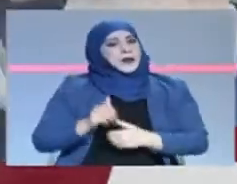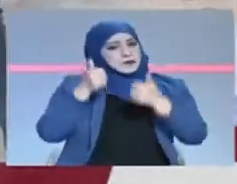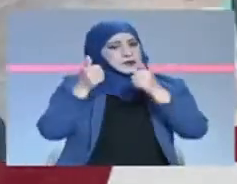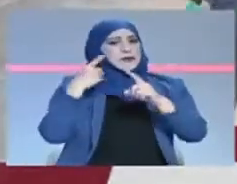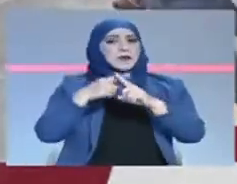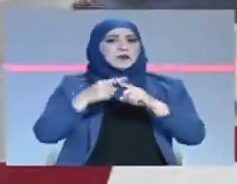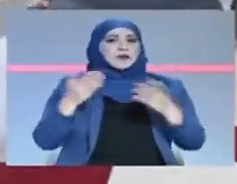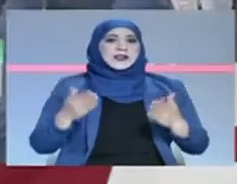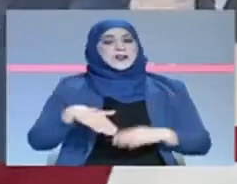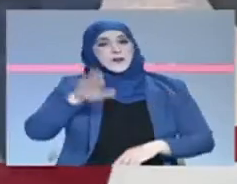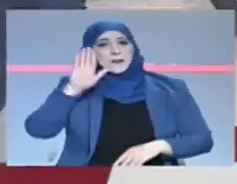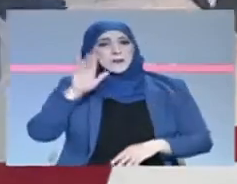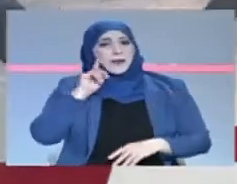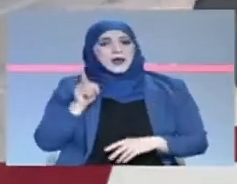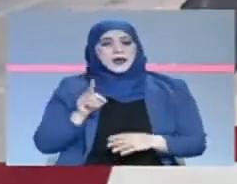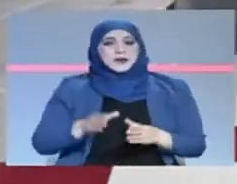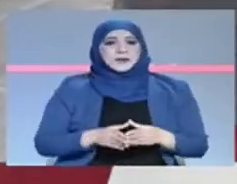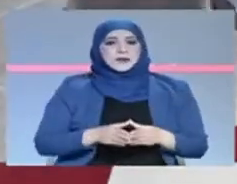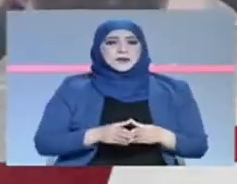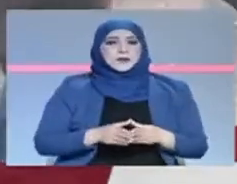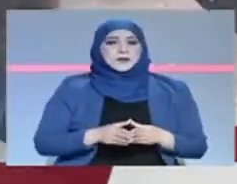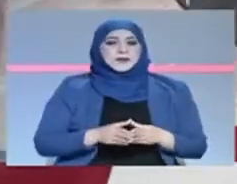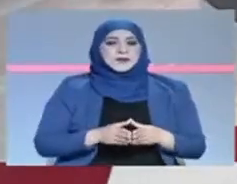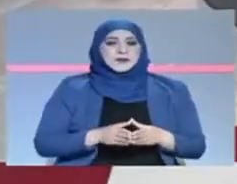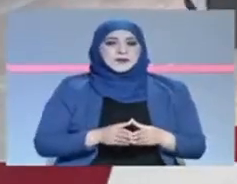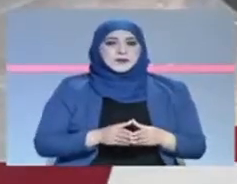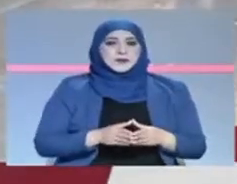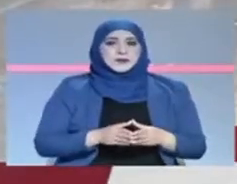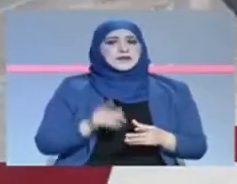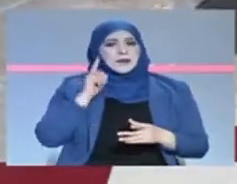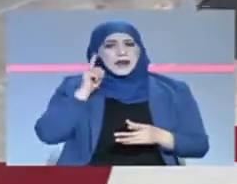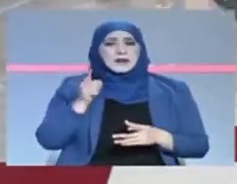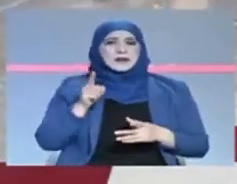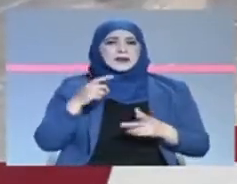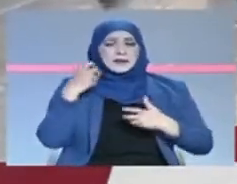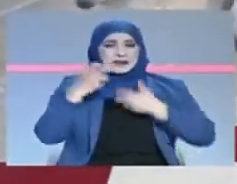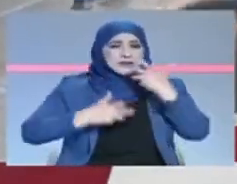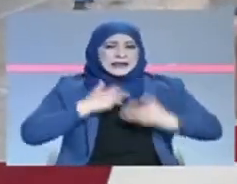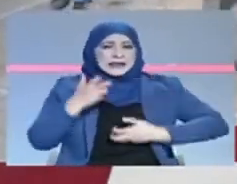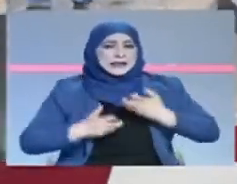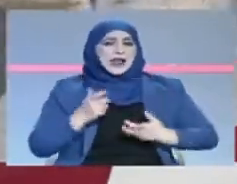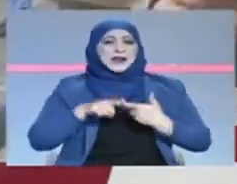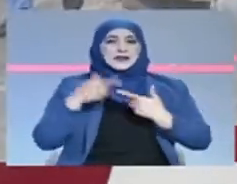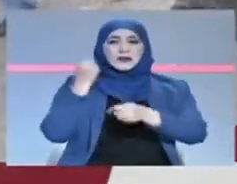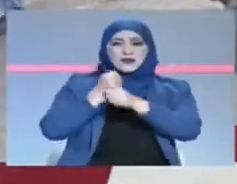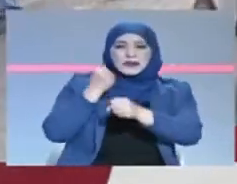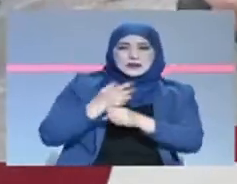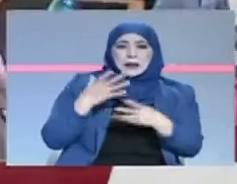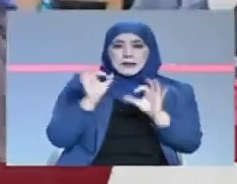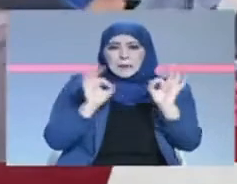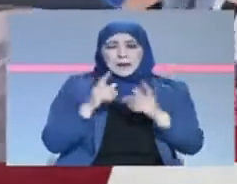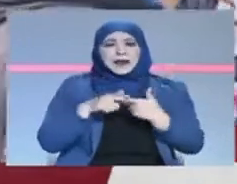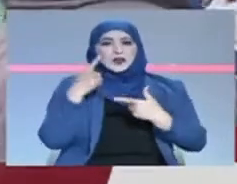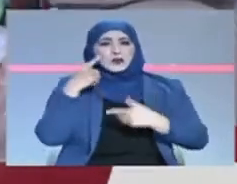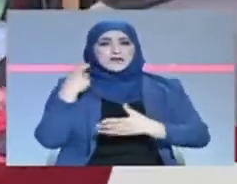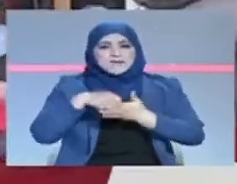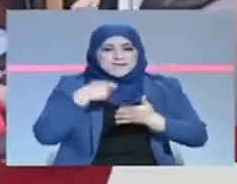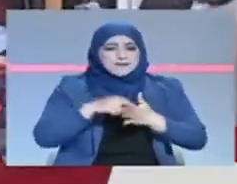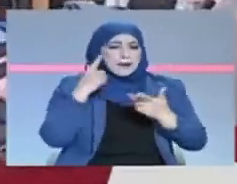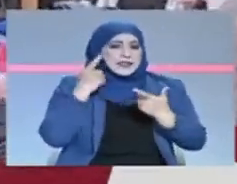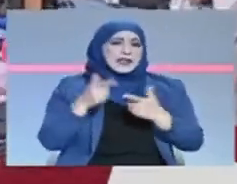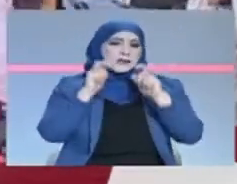الوقاية باهية، ولكن احنا قال واحد ولا متهاون ولا ستريس ومشاكل وخدمة ناقصة ومصاريف والله